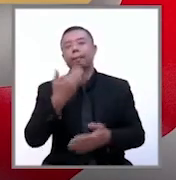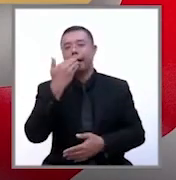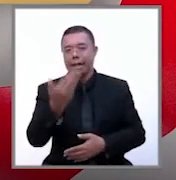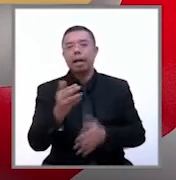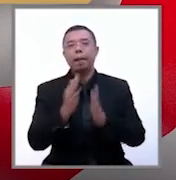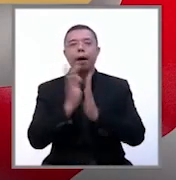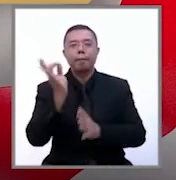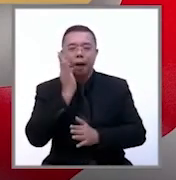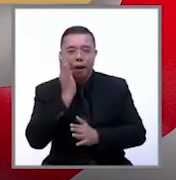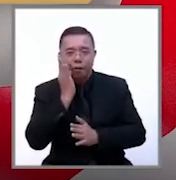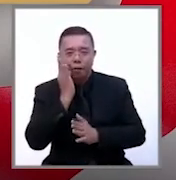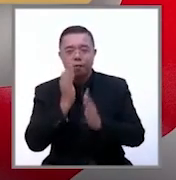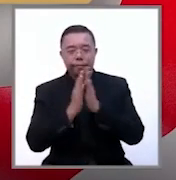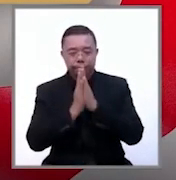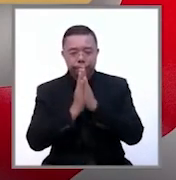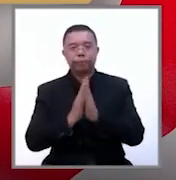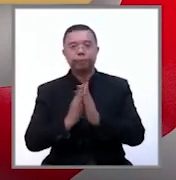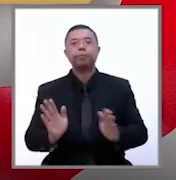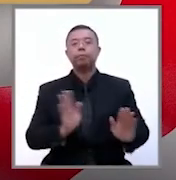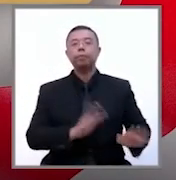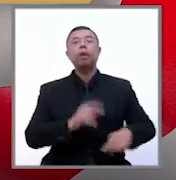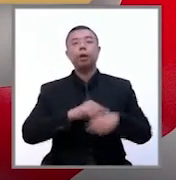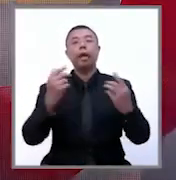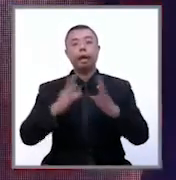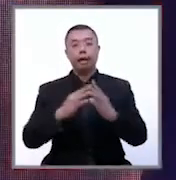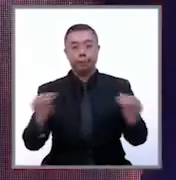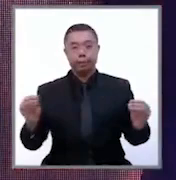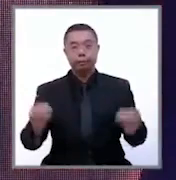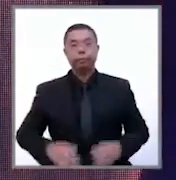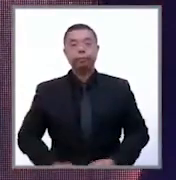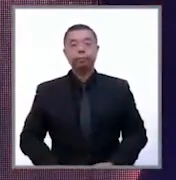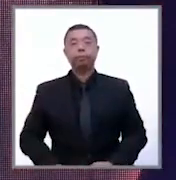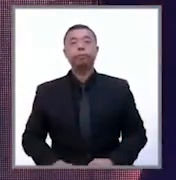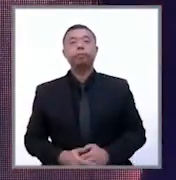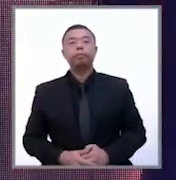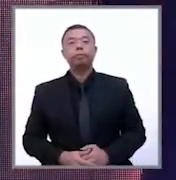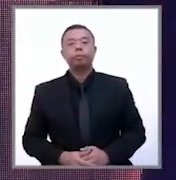kasih dan mohon maaf sebelumnya pak waktunya habis terima